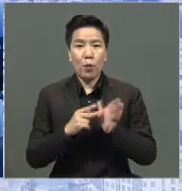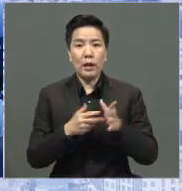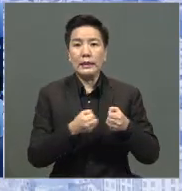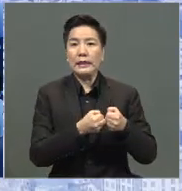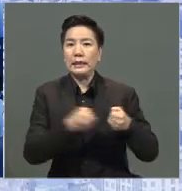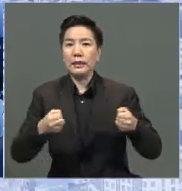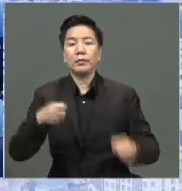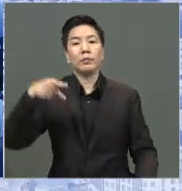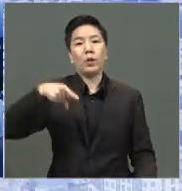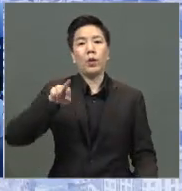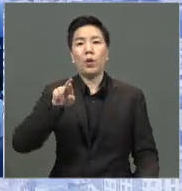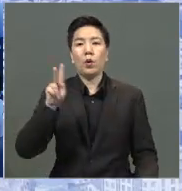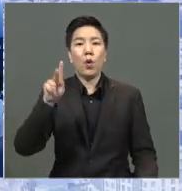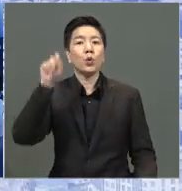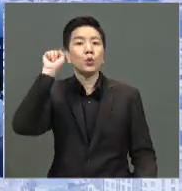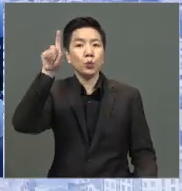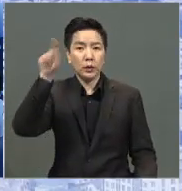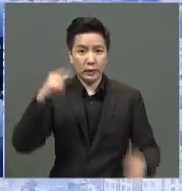หลักสี่หลักมันบอกยากแต่ว่ายังไงก็ตามแต่ณตอนนี้ถึงแม้จะเป็นการยืดพ.ร.ก.ฉุกเฉินออกไปแต่อยู่ในช่วงของการผ่อนคลายนะครับนำเรียนว่ากิจการกิจกรรมทั้งหลายนี้นี้จะเกิดขึ้นตอนนี้ถ้ามีข่าวอะไรที่ออกมานะครับว่าเป็นกิจการกิจกรรมต่างๆนั้นๆขึ้นมาจะไปจองที่พักและทั้งหลายนี้เกิดขึ้นมาก็ก็ไม่น่าจะไปตามข่าวก่อนนะครับยังไม่ได้ยืนยันจนกว่านะครับจะมีการนำเข้าการประชุมนะครับเข้าใจว่าน่าจะเป็นภายในสัปดาห์นี้นะครับก็คือจะมีการประชุมในศปภชุดใหญ่เพื่อจะได้พิจารณา